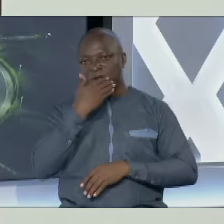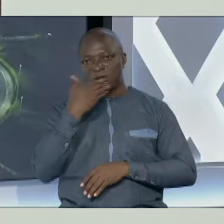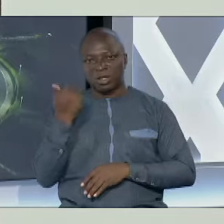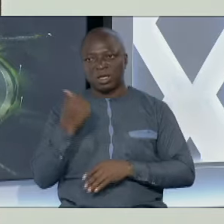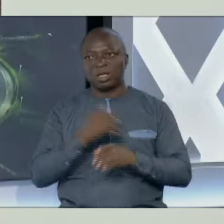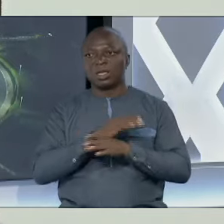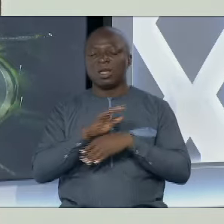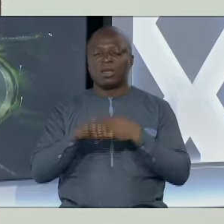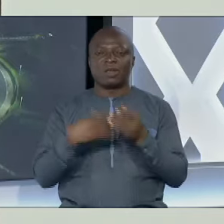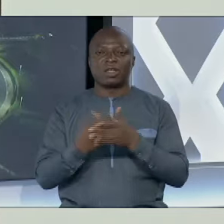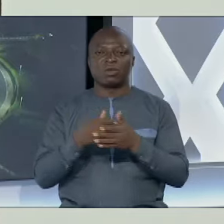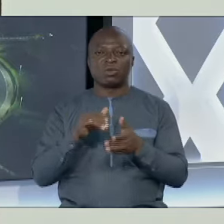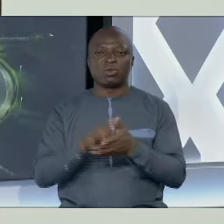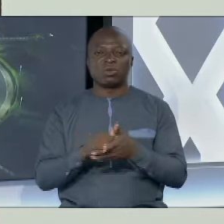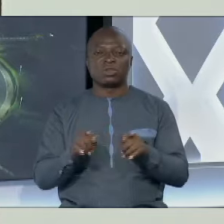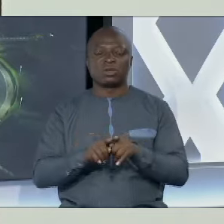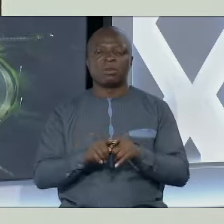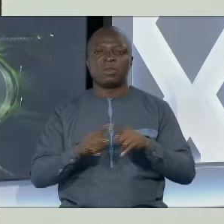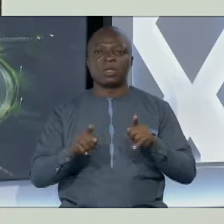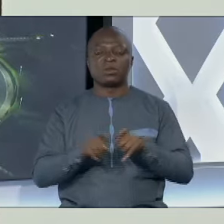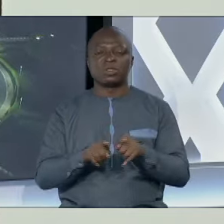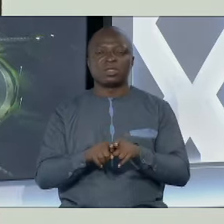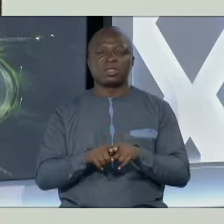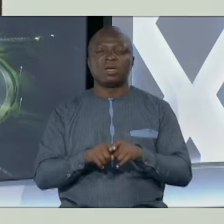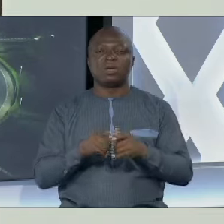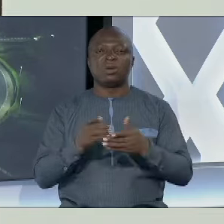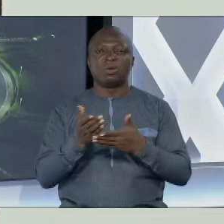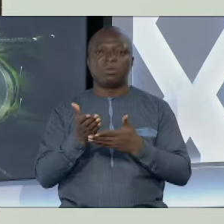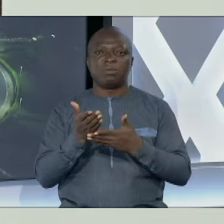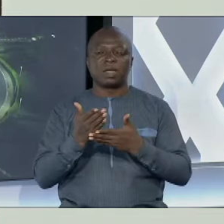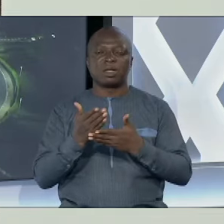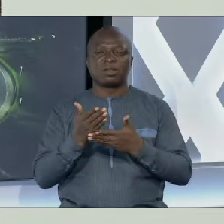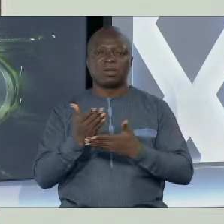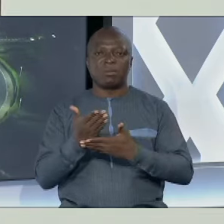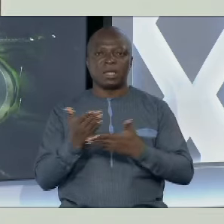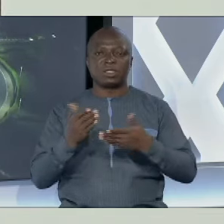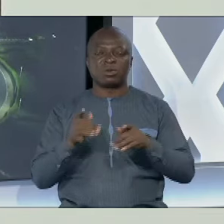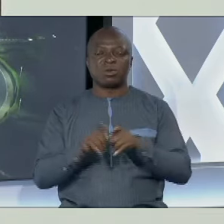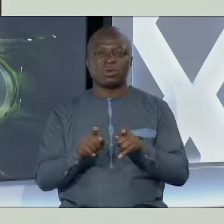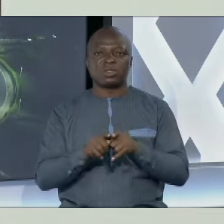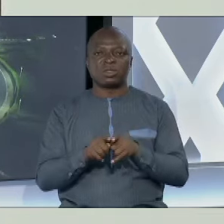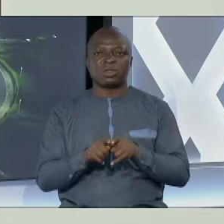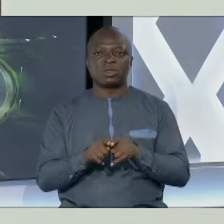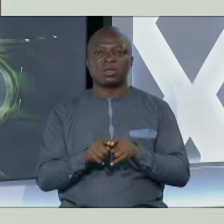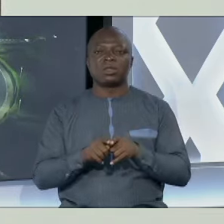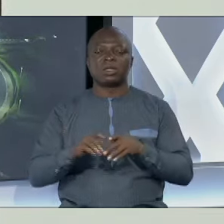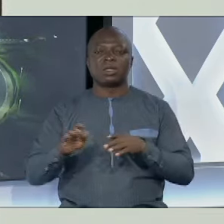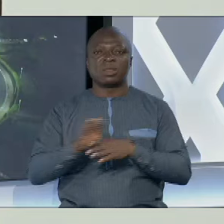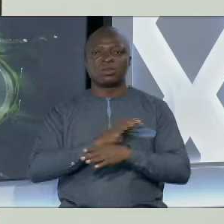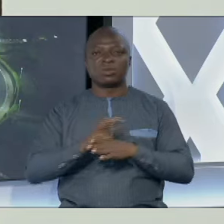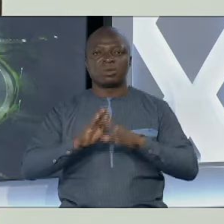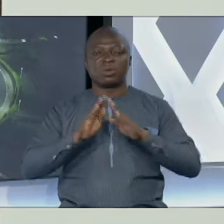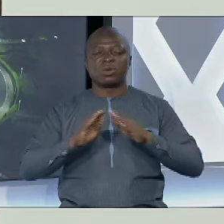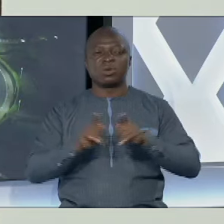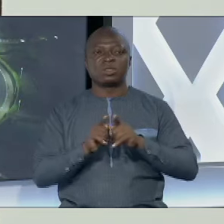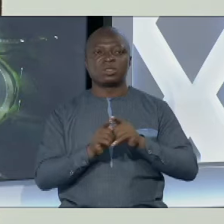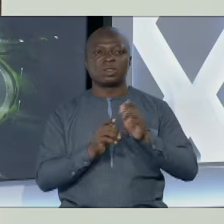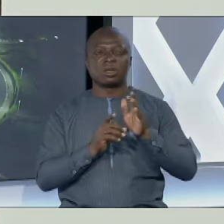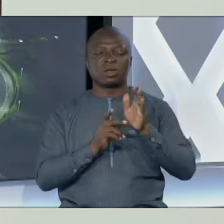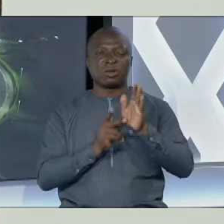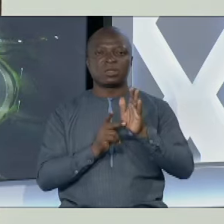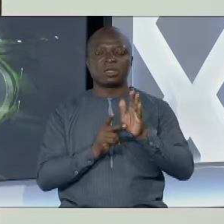partenariats commerciaux. Mais également le volet B2C, c'est-à-dire non plus d'entreprise à entreprise, mais cette